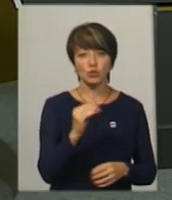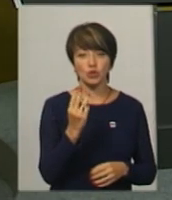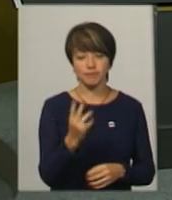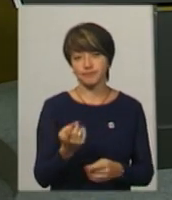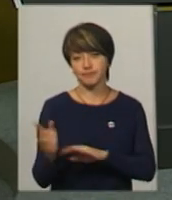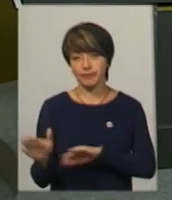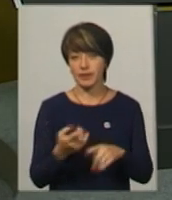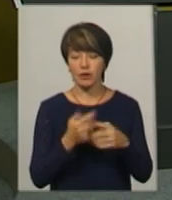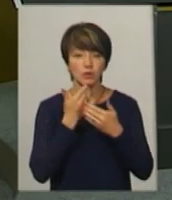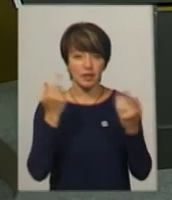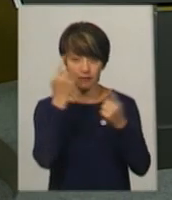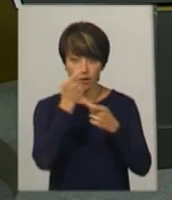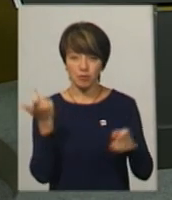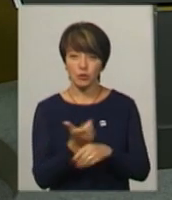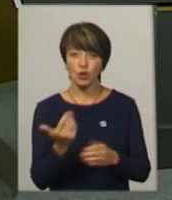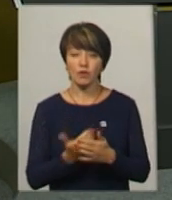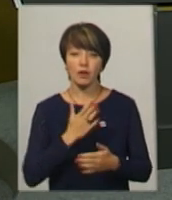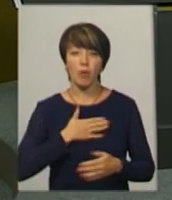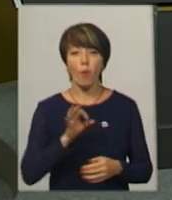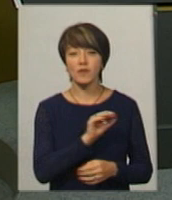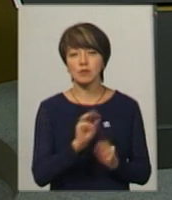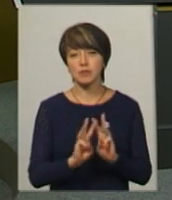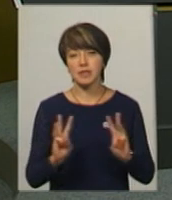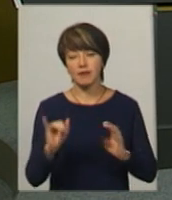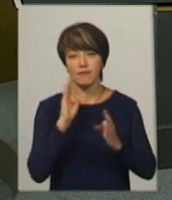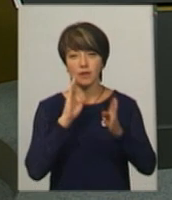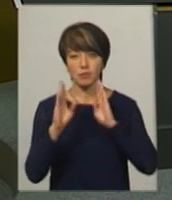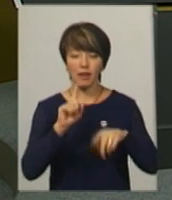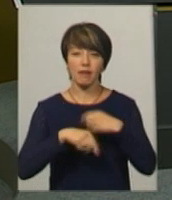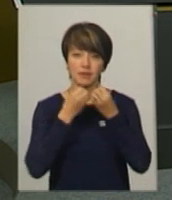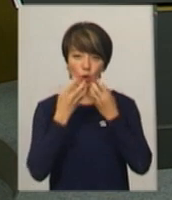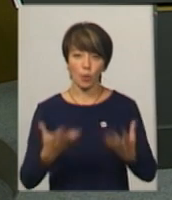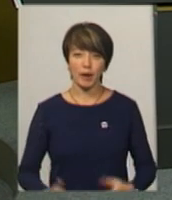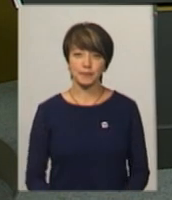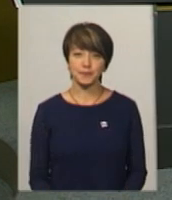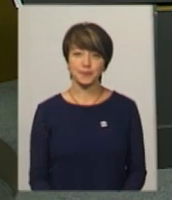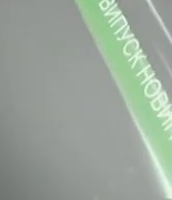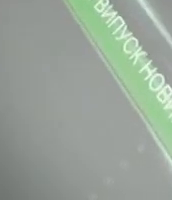інформація цього випуску. Більше новин знаходьте на нашому офіційному сайті та сторінці у Facebook. На все добре.